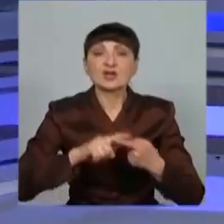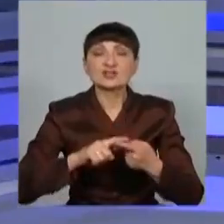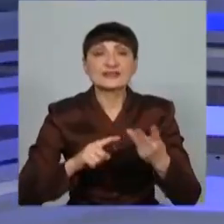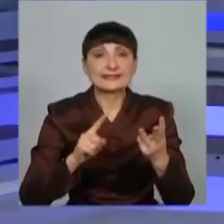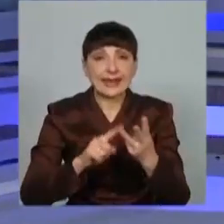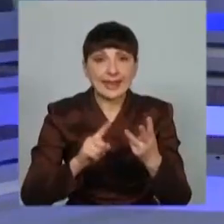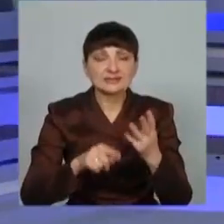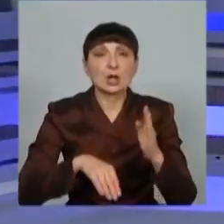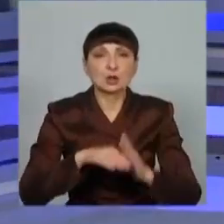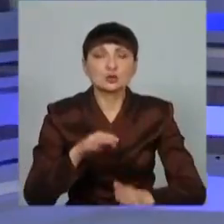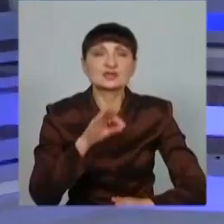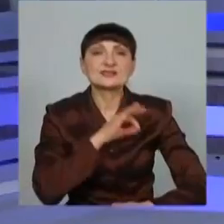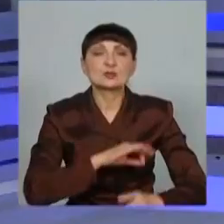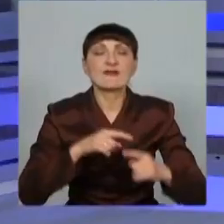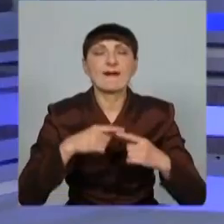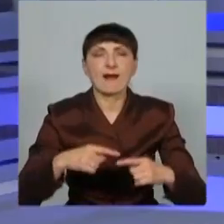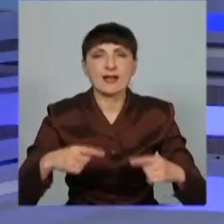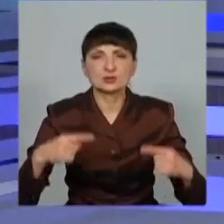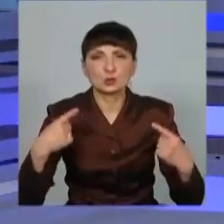лучше использовать разные вакцины.